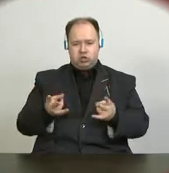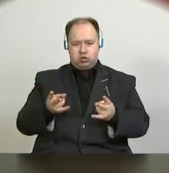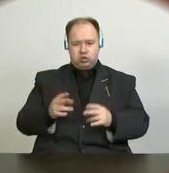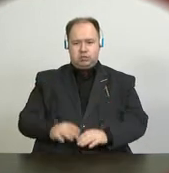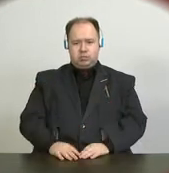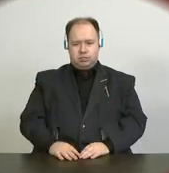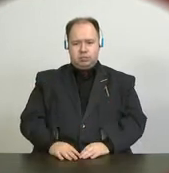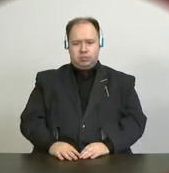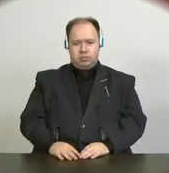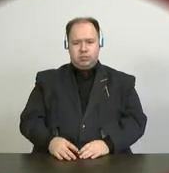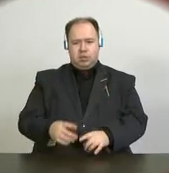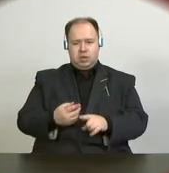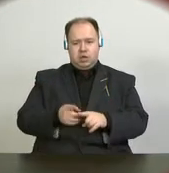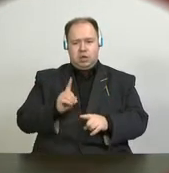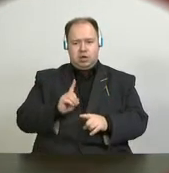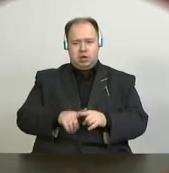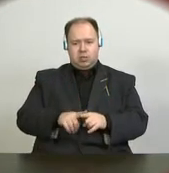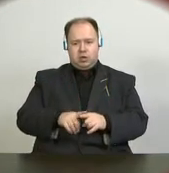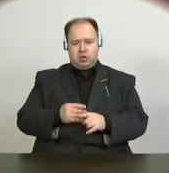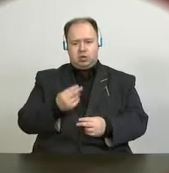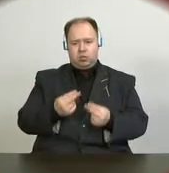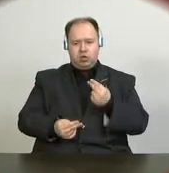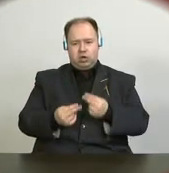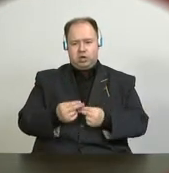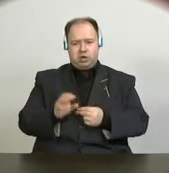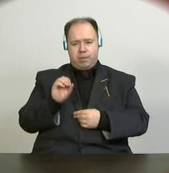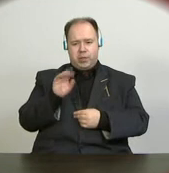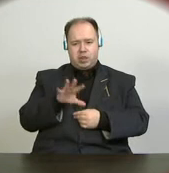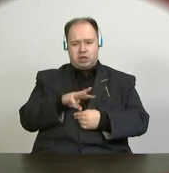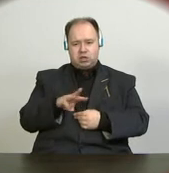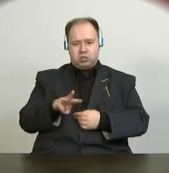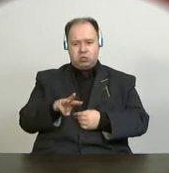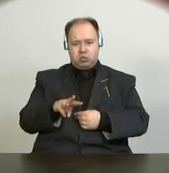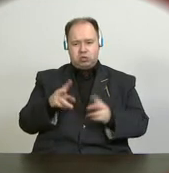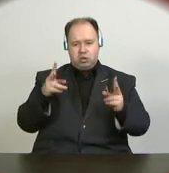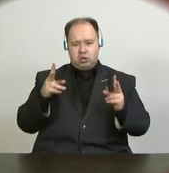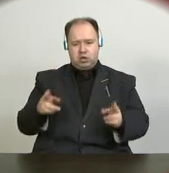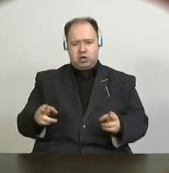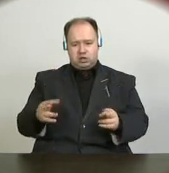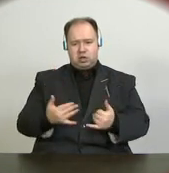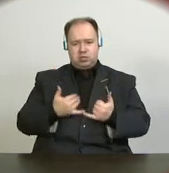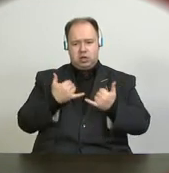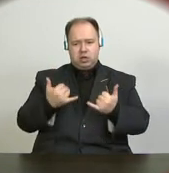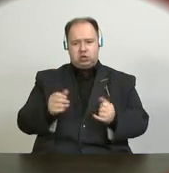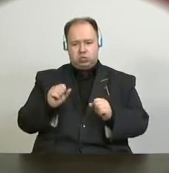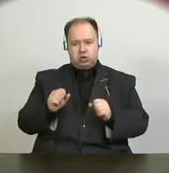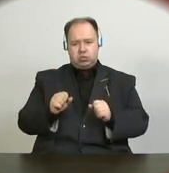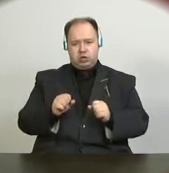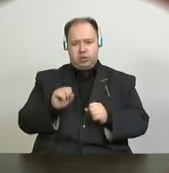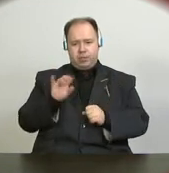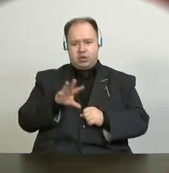поэтому мы и нарезаем наши игры на такие 15 минутные отрезке для того чтобы можно было провести